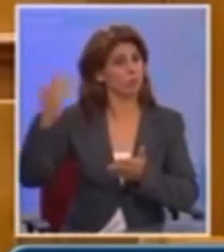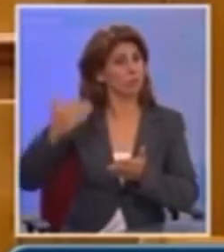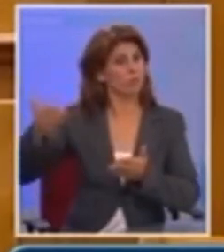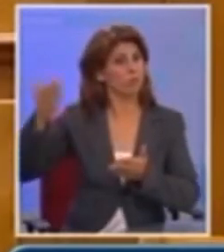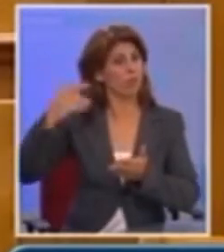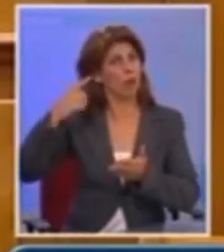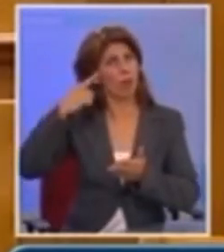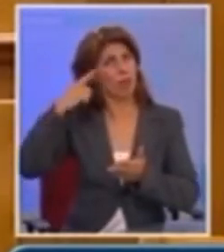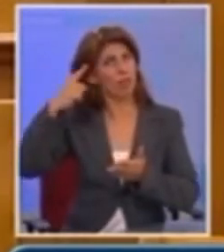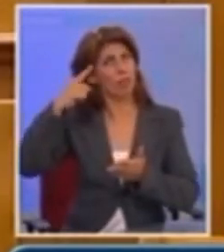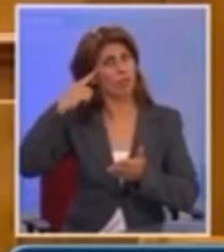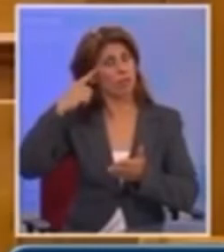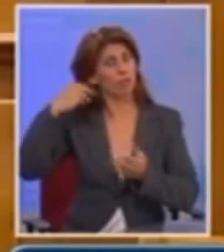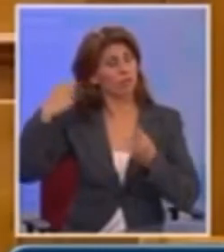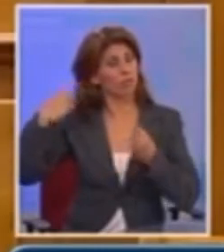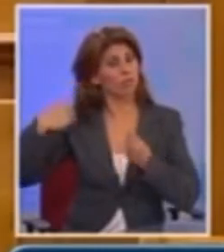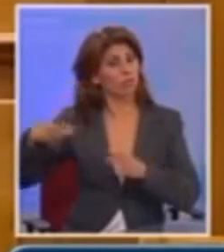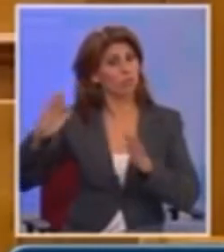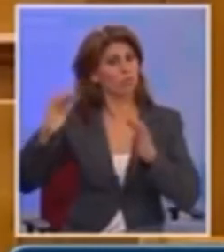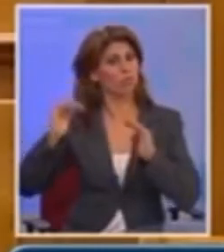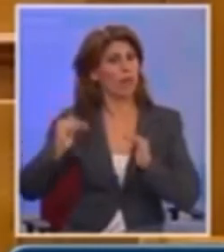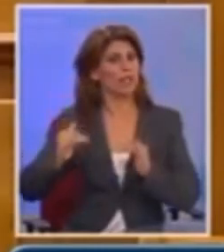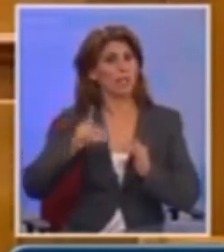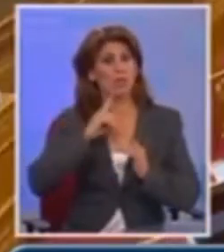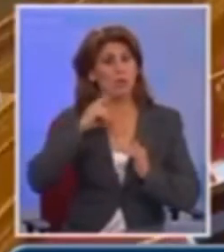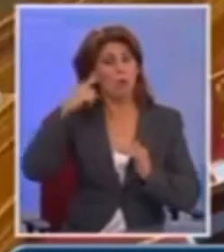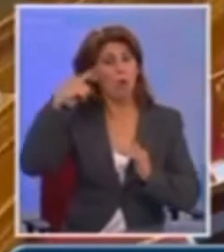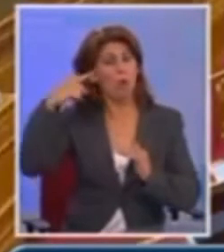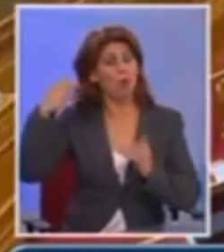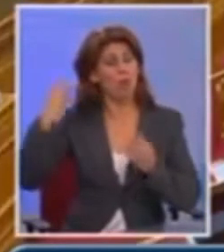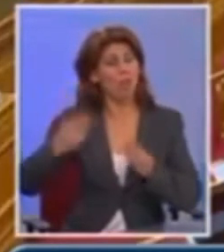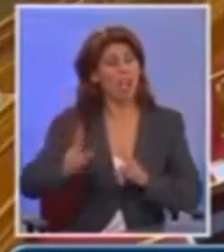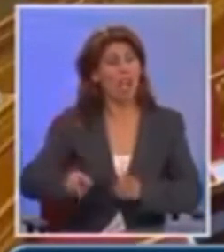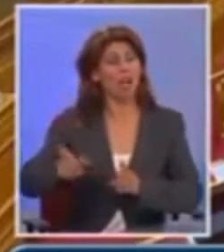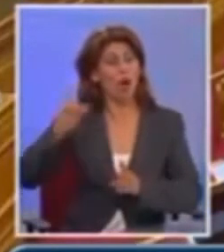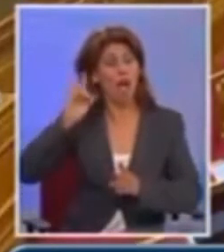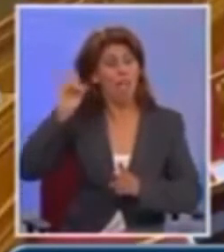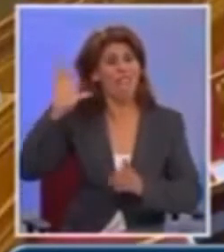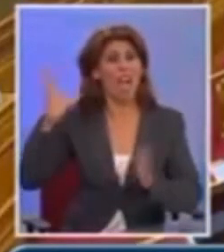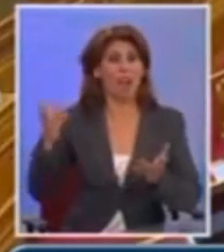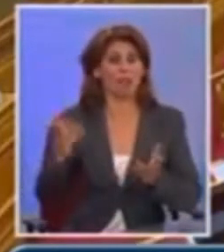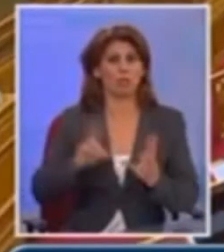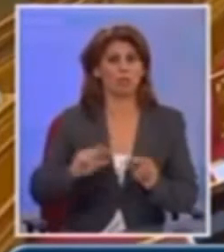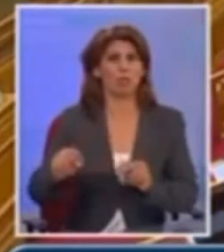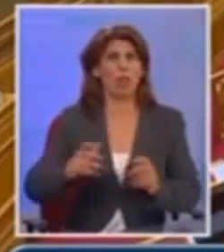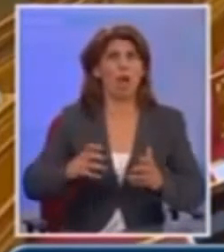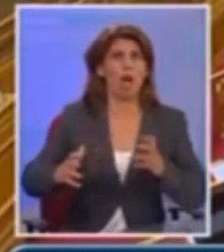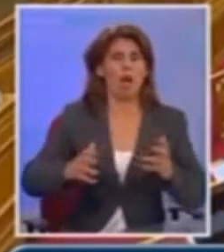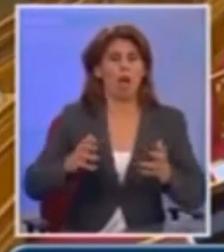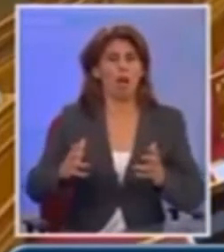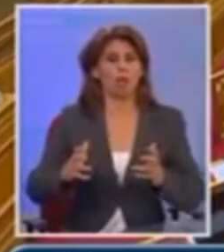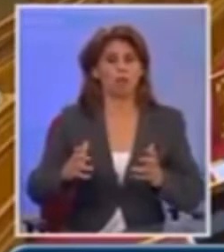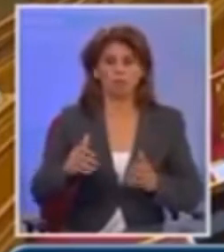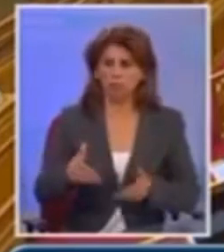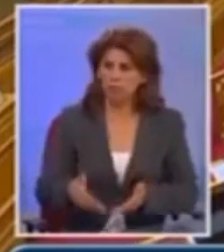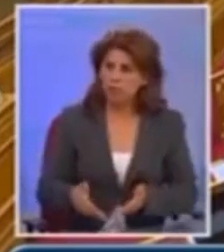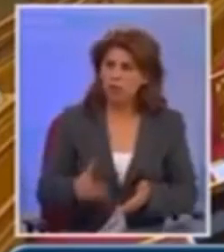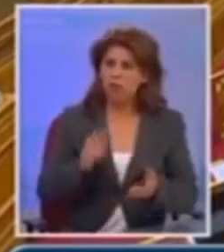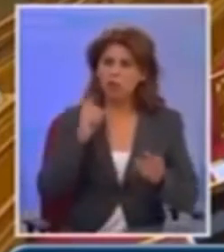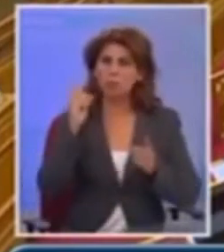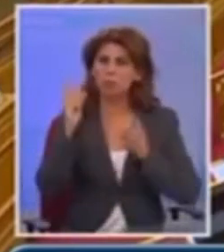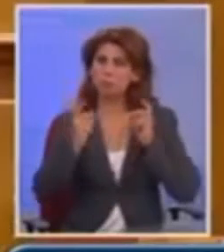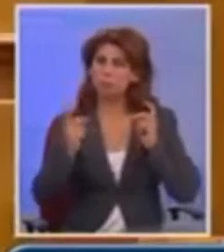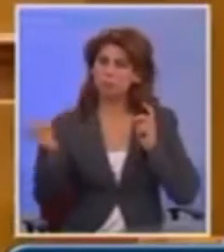καταστάσεις για την ανθρωπότητα. Και έτσι είναι να απορεί κανείς που